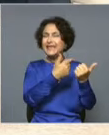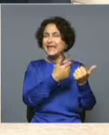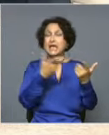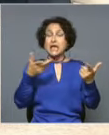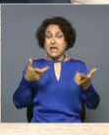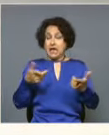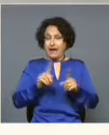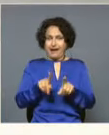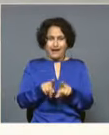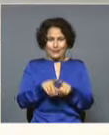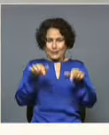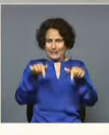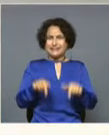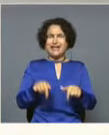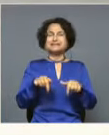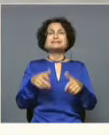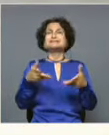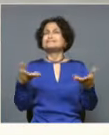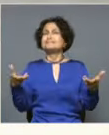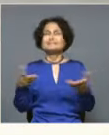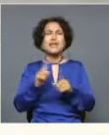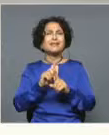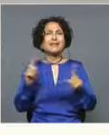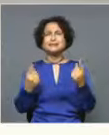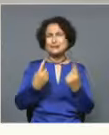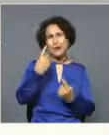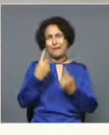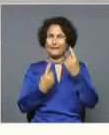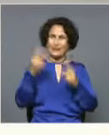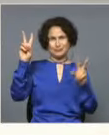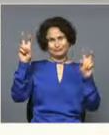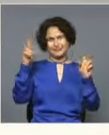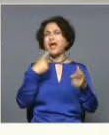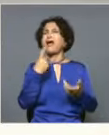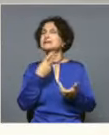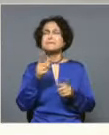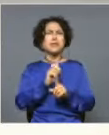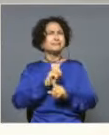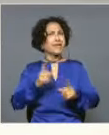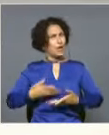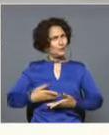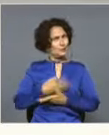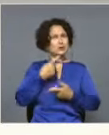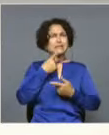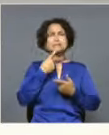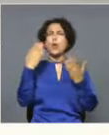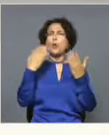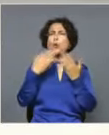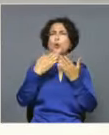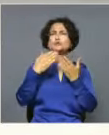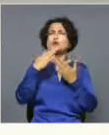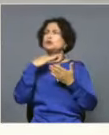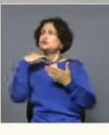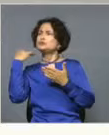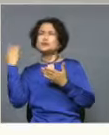както днес. Шеговито казано, не е било нужно да се учи чуждия славянски език като